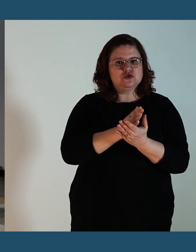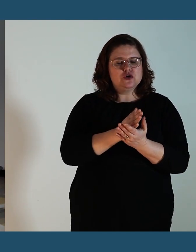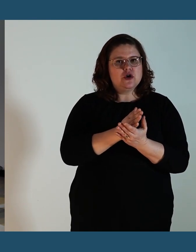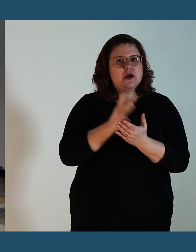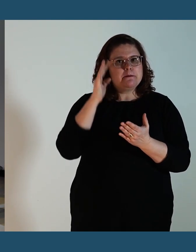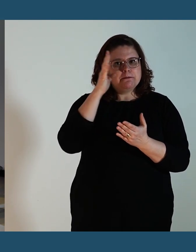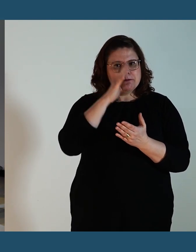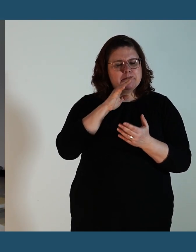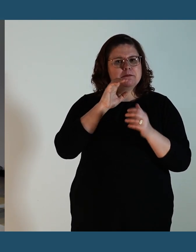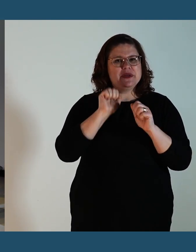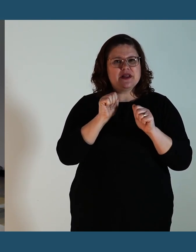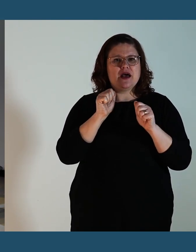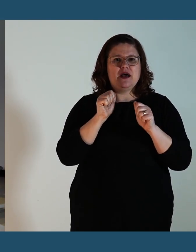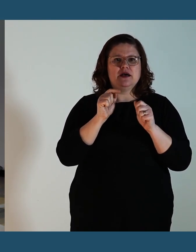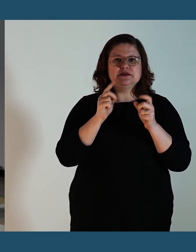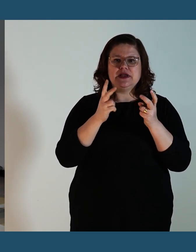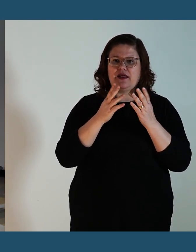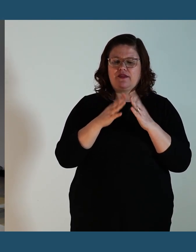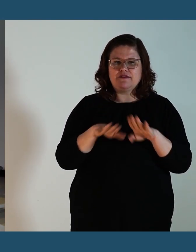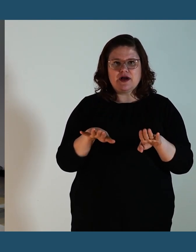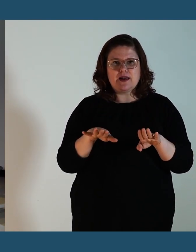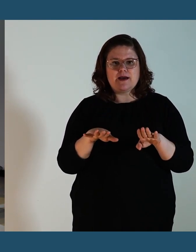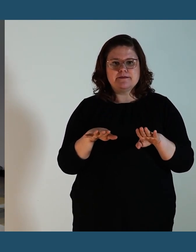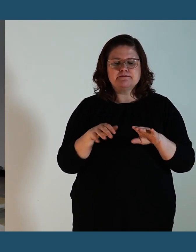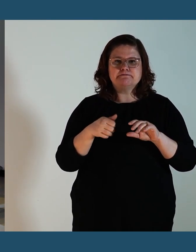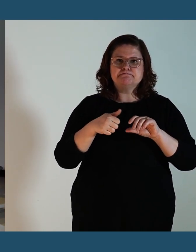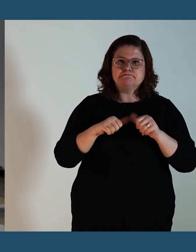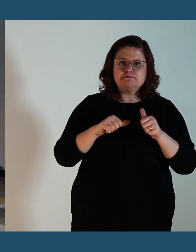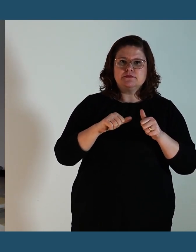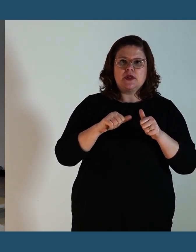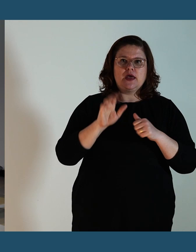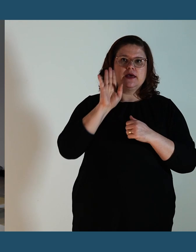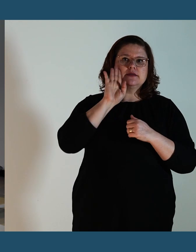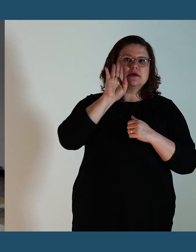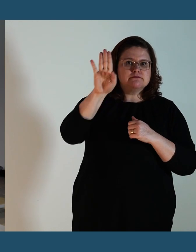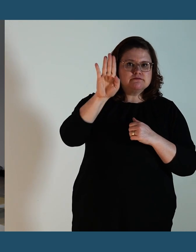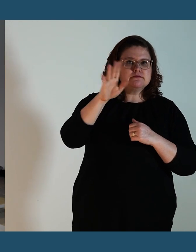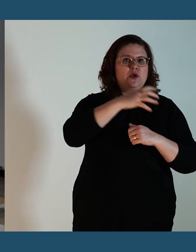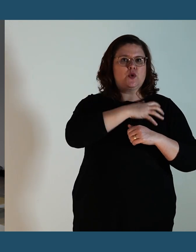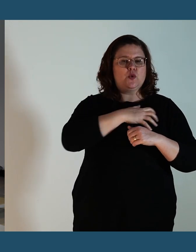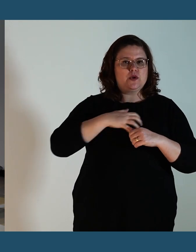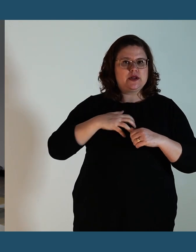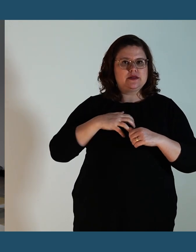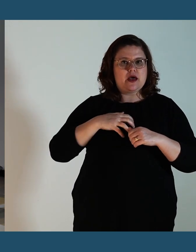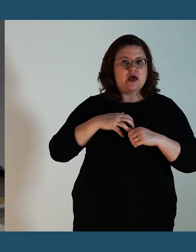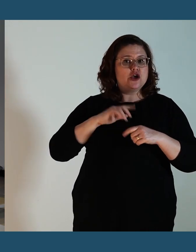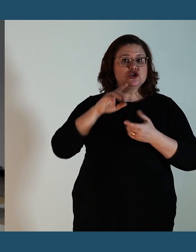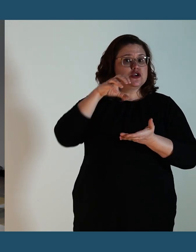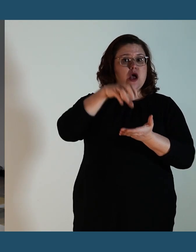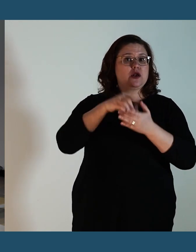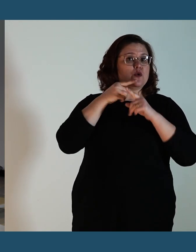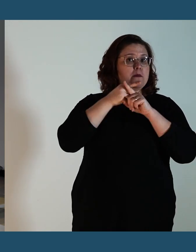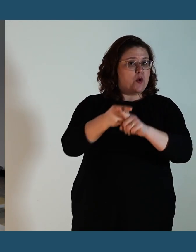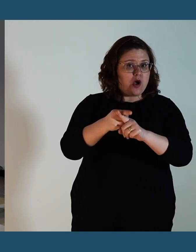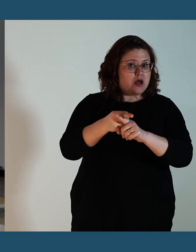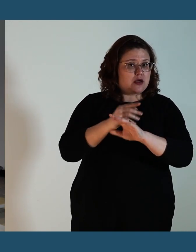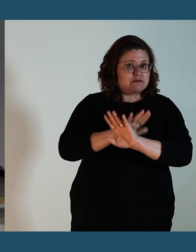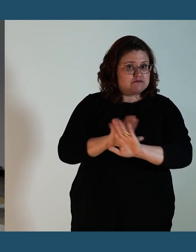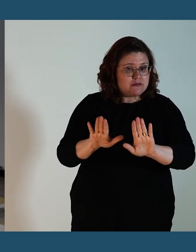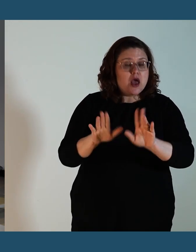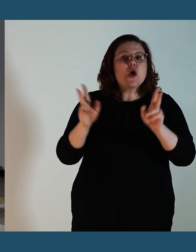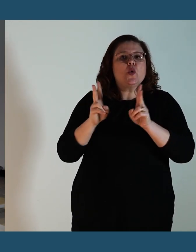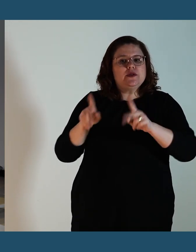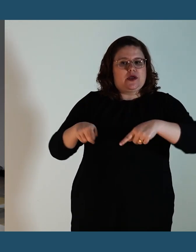jotenkin diilata niin, että me pyritään myös tulevaisuudessa kantaa vastuuta, vaikka ei olla hallituksessa.